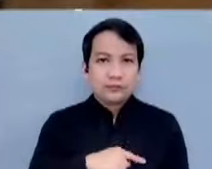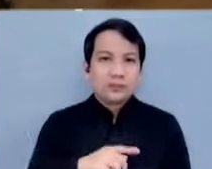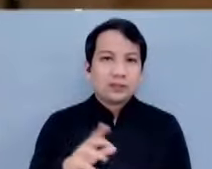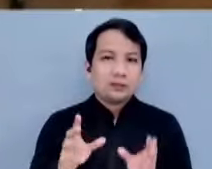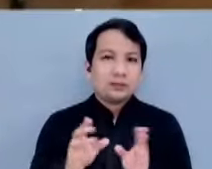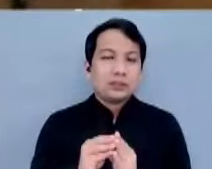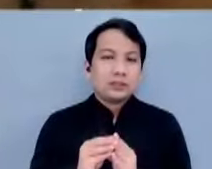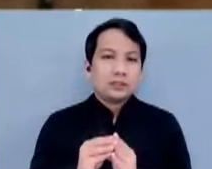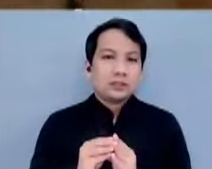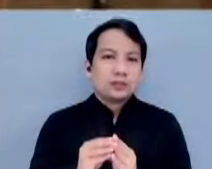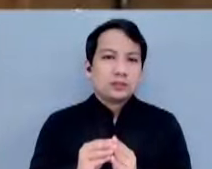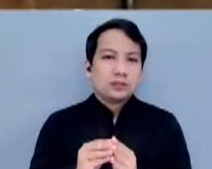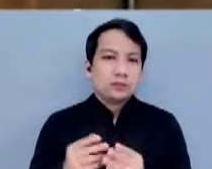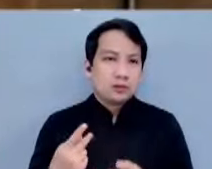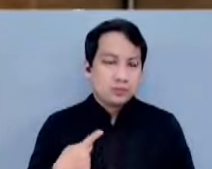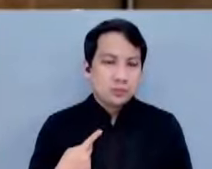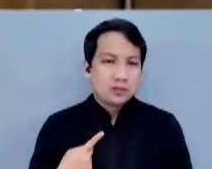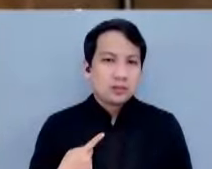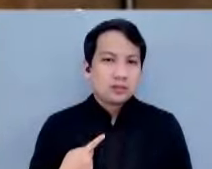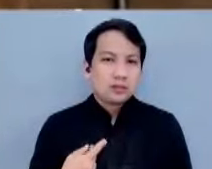I will have to